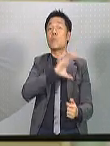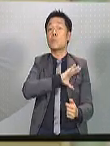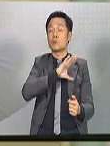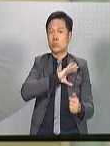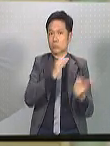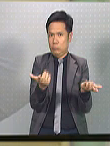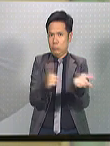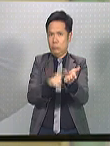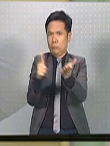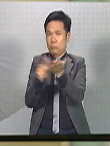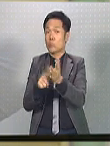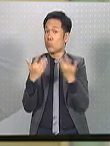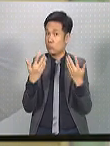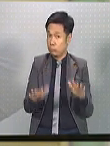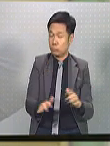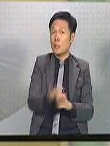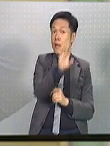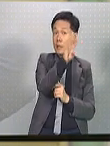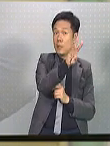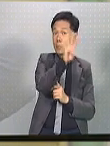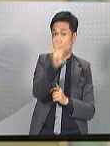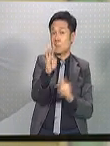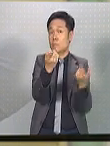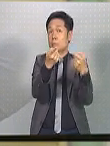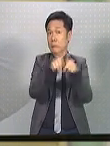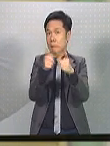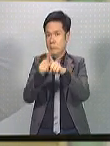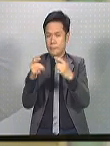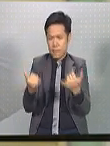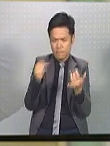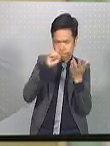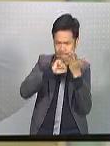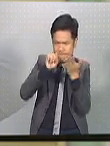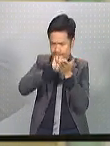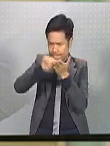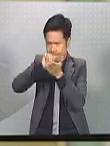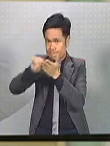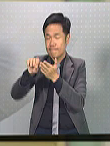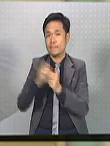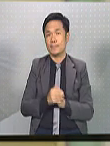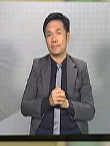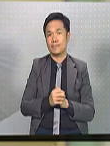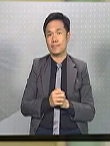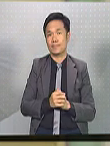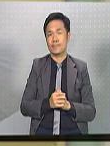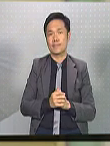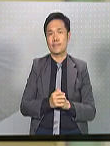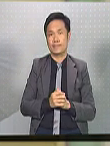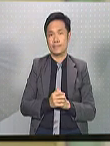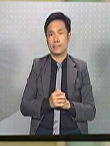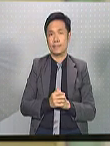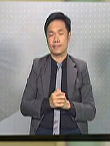pun dibuat 46 kiss sedang this site Hai dan dimana